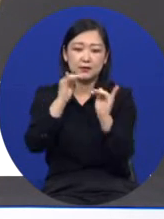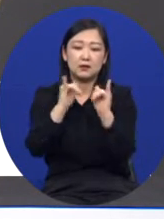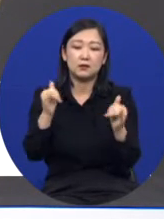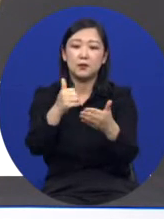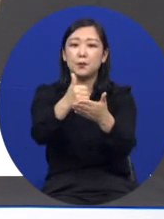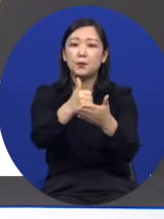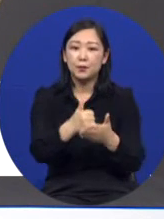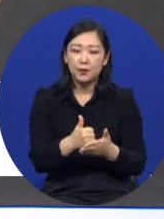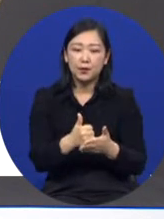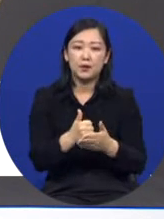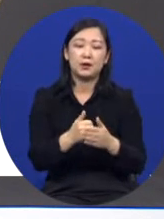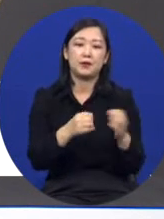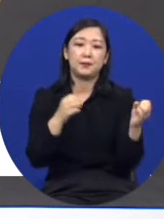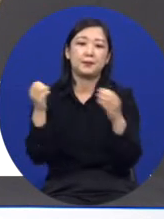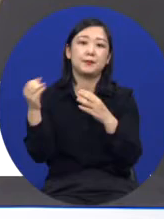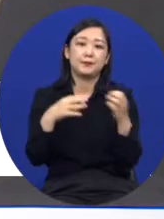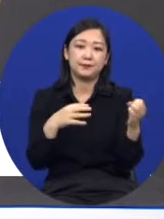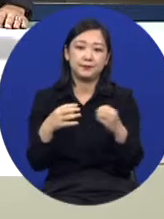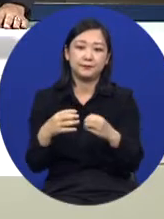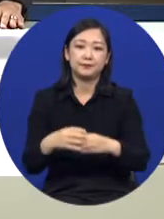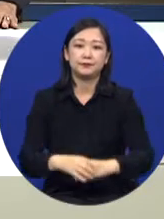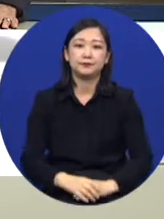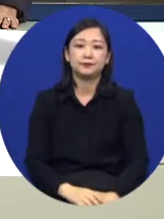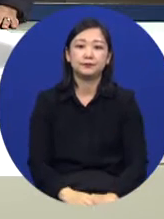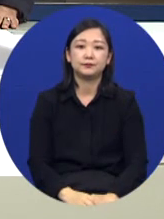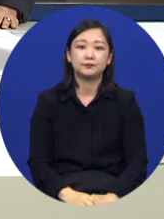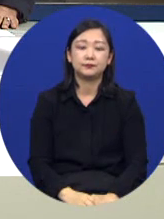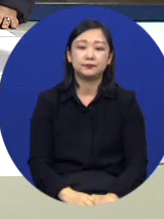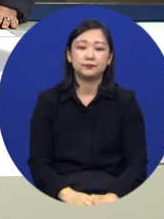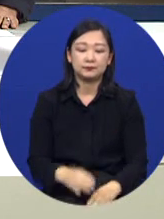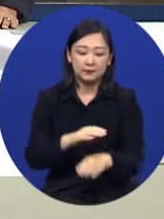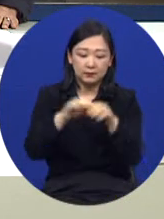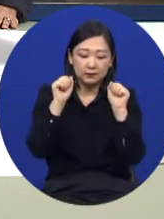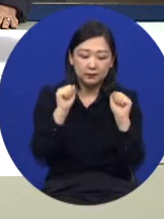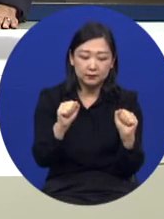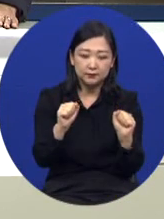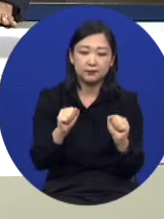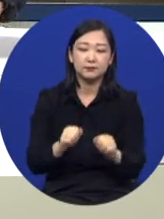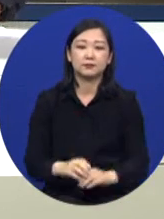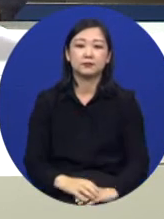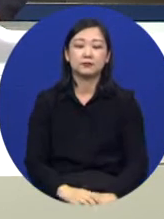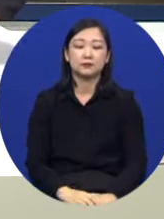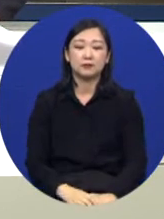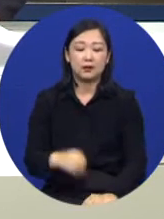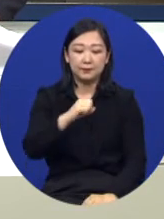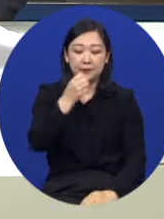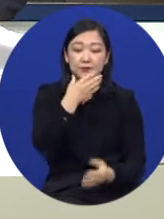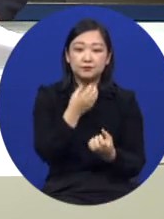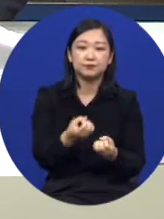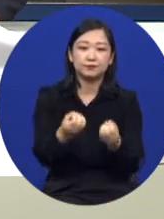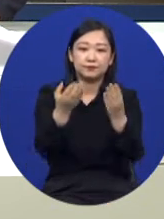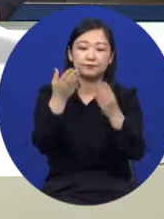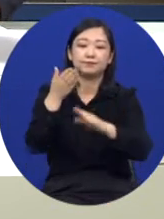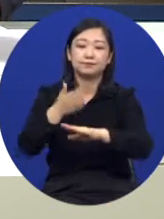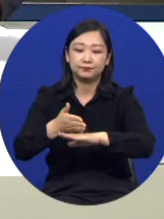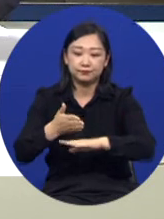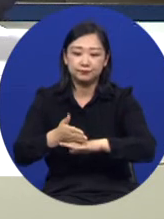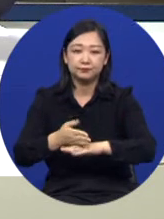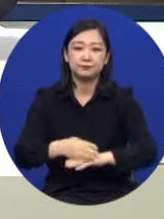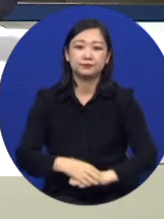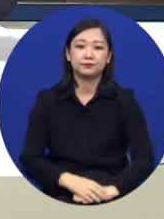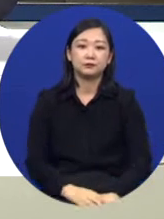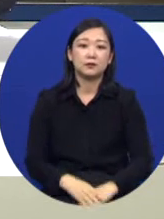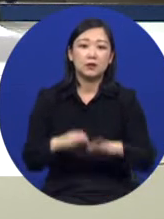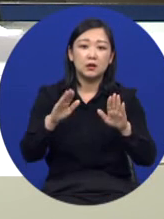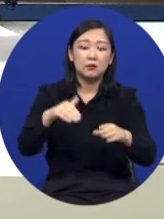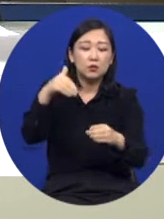모시고 이야기 나눠보겠습니다. 자, 안녕하십니까? 안녕하십니까? 네, 당선 축하드립니다. 감사합니다. 네. 자, 이번